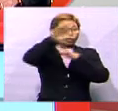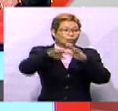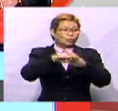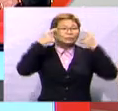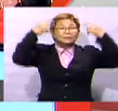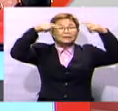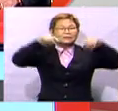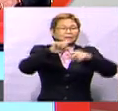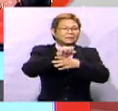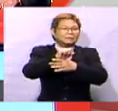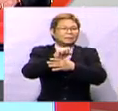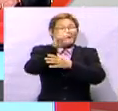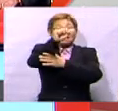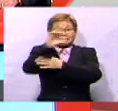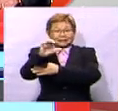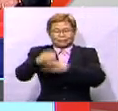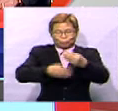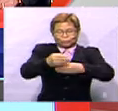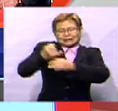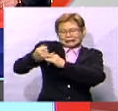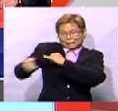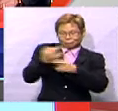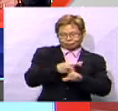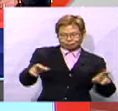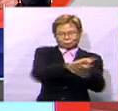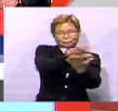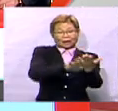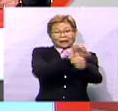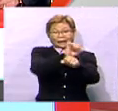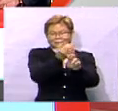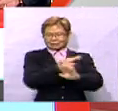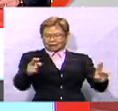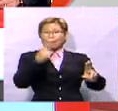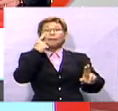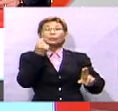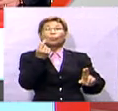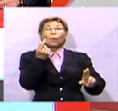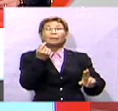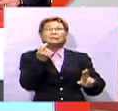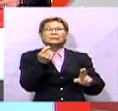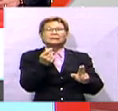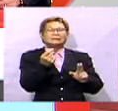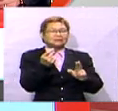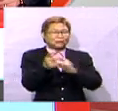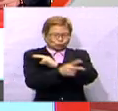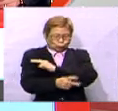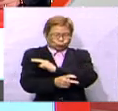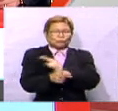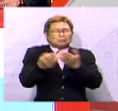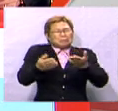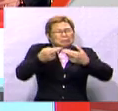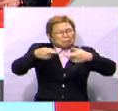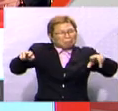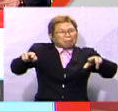Suruhanjaya Security SC sedang dalam proses akhir penyediaan rangka kerja bagi mata wang kripto yang dijangka akan dilancarkan